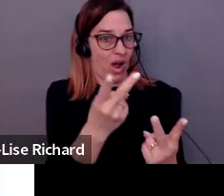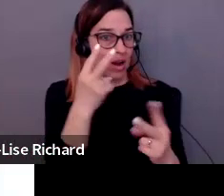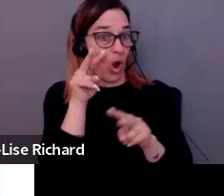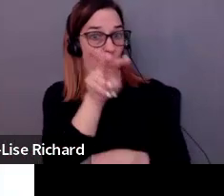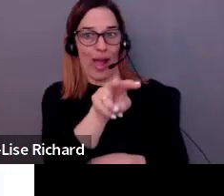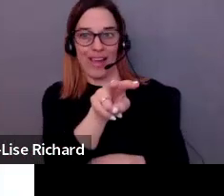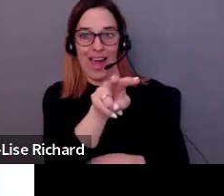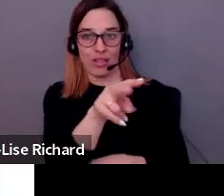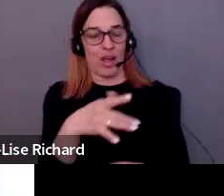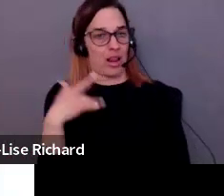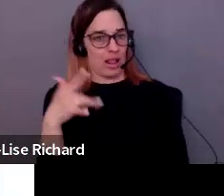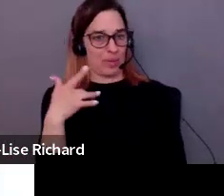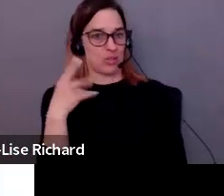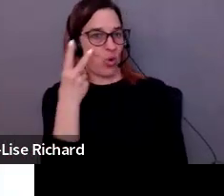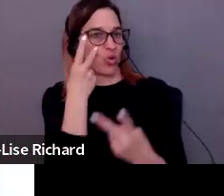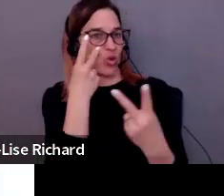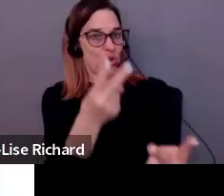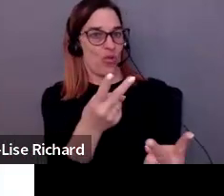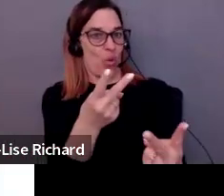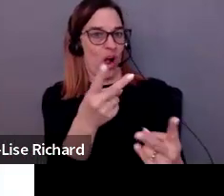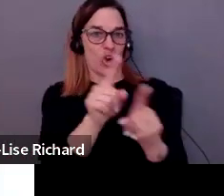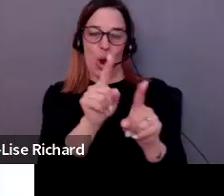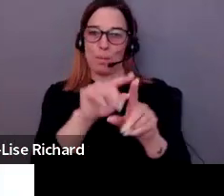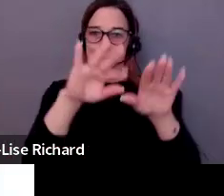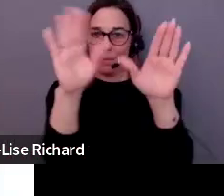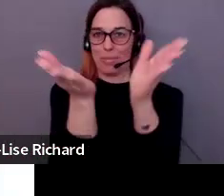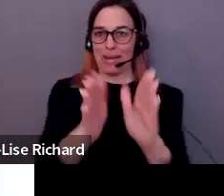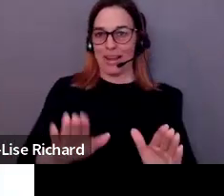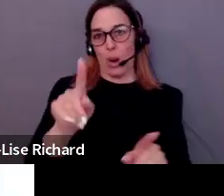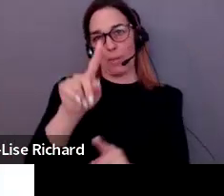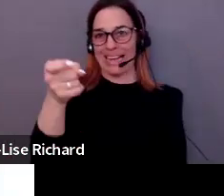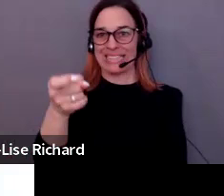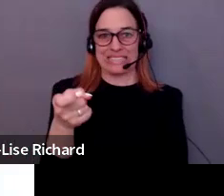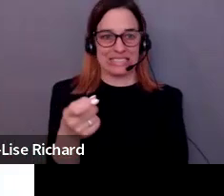on a l'impression de voir un X.